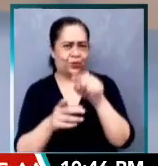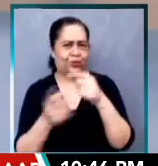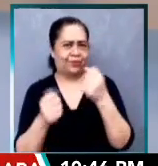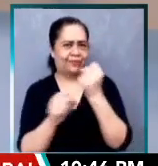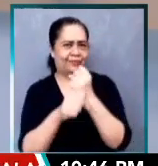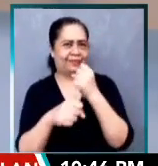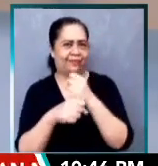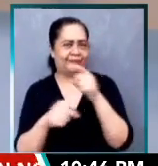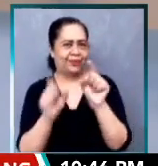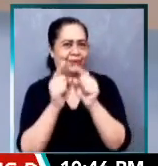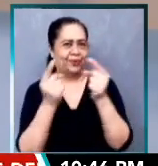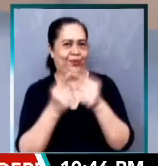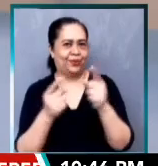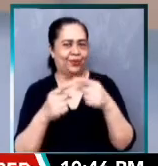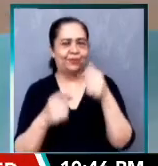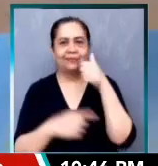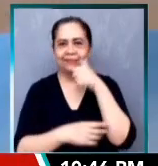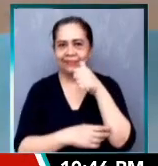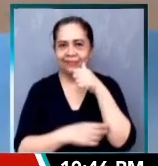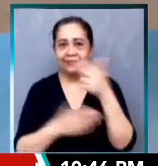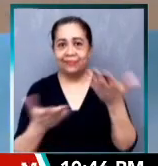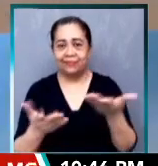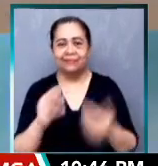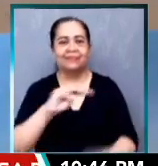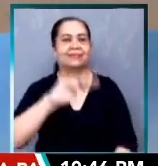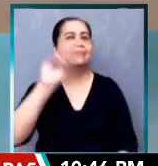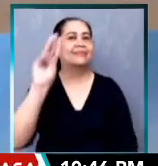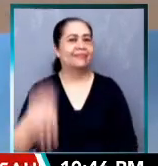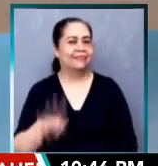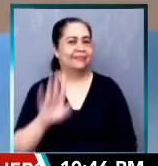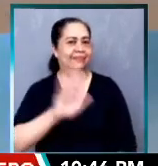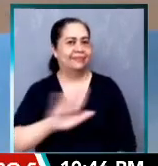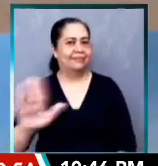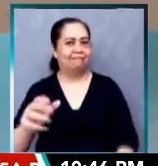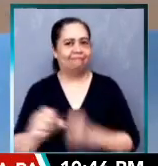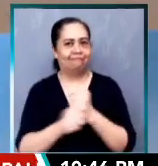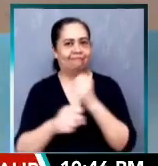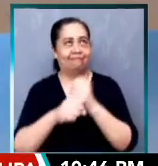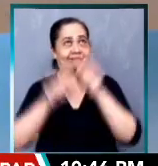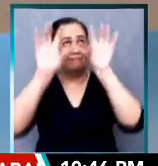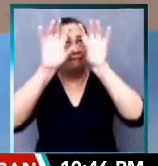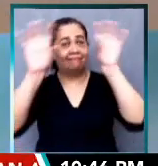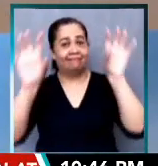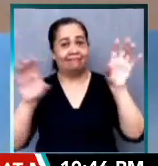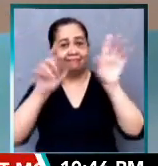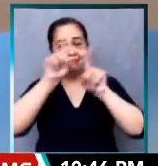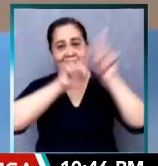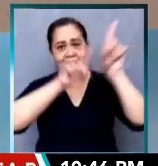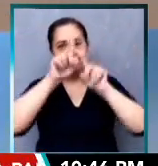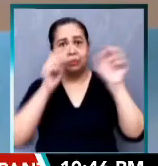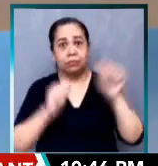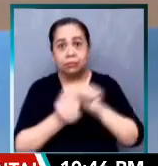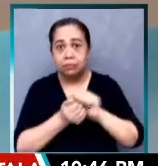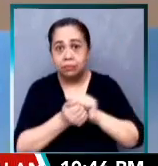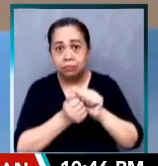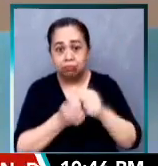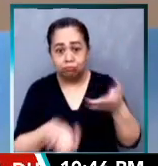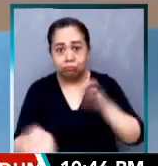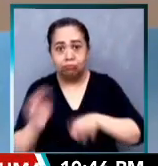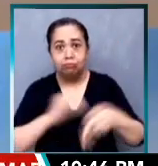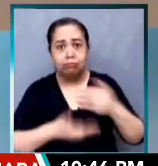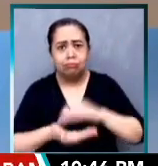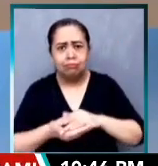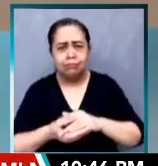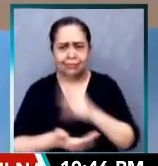ng kababaihan sa Maynila. Ang kanilang mga likhang parol pwede raw labhan at tupiin. Silipin natin yan sa kwento